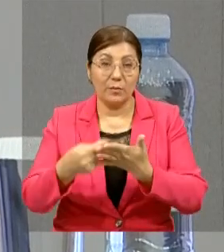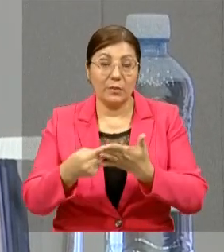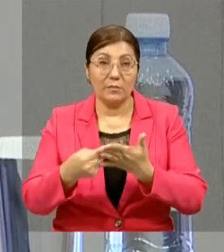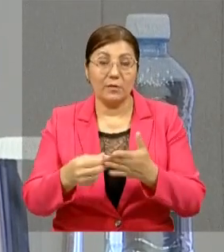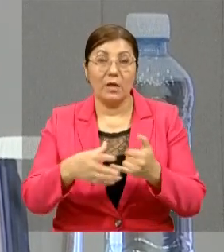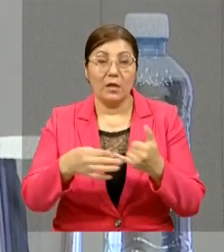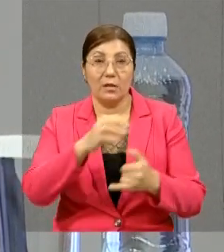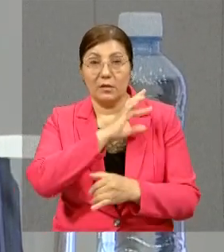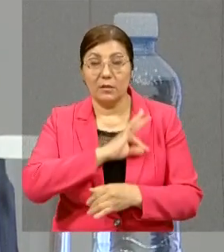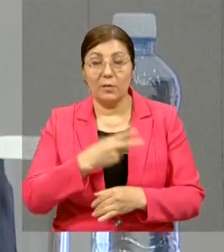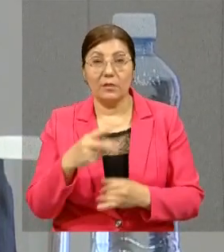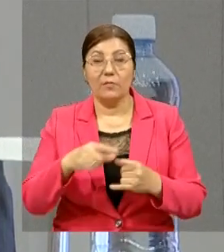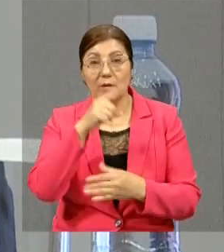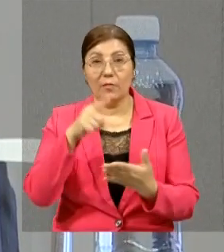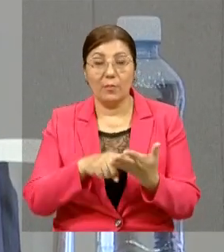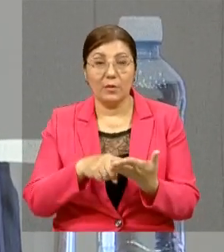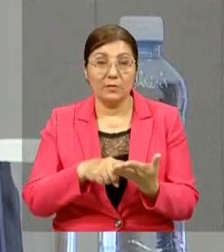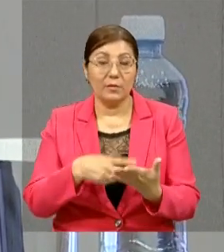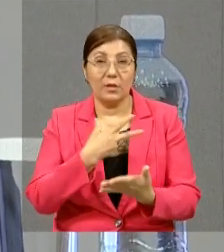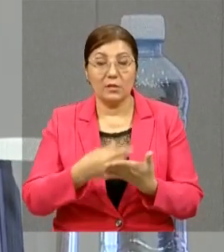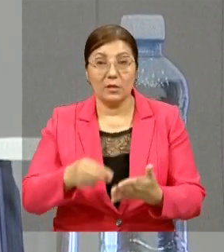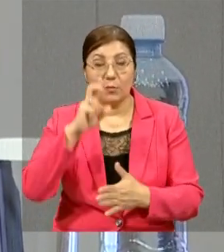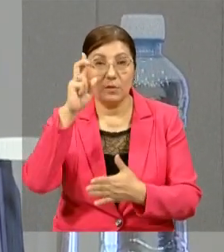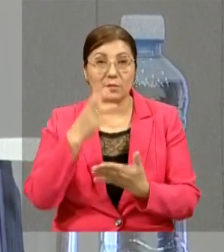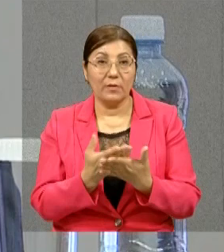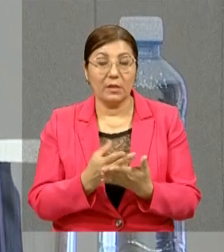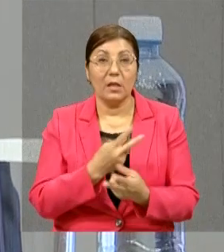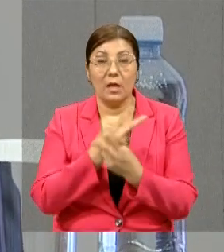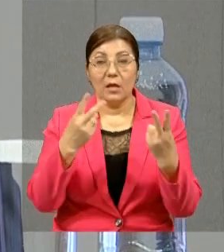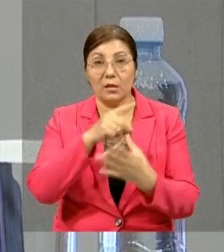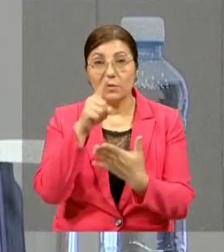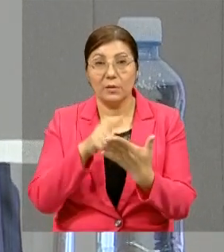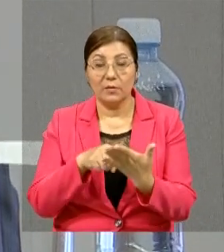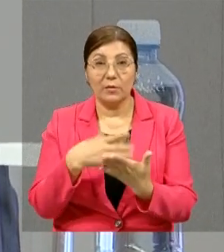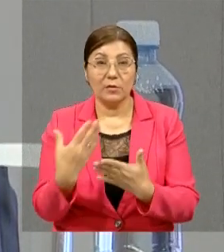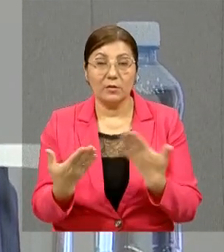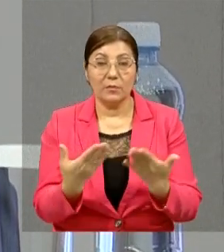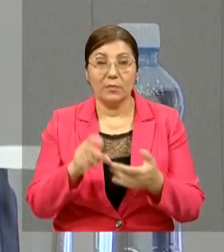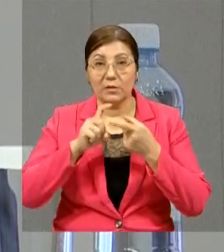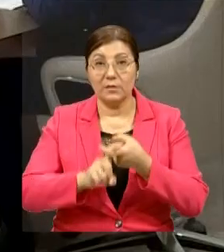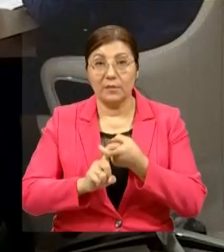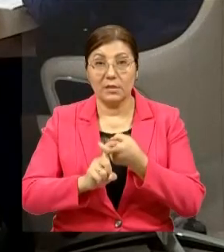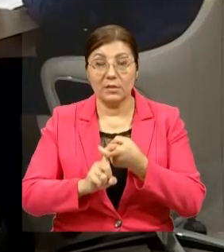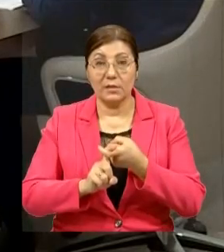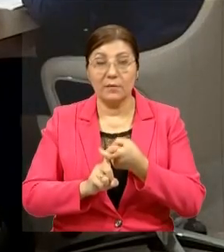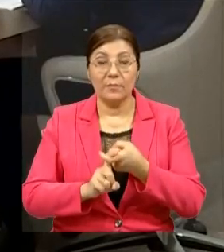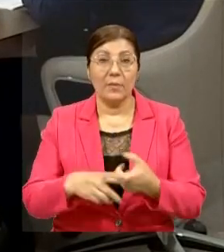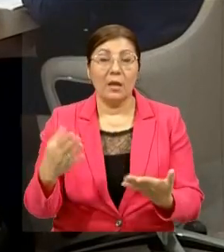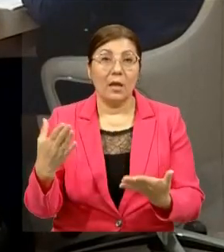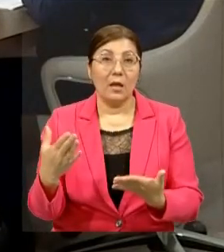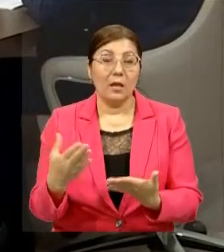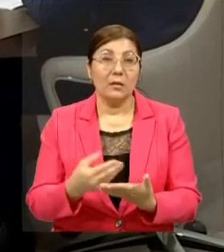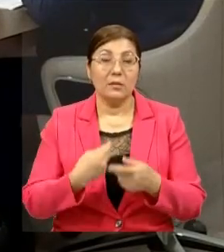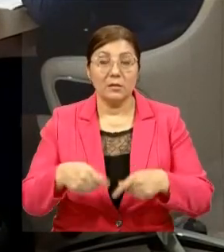недропользователей два вопроса закупок госорганов где нами детально рассматривались вопросы связанные со сбытом местных